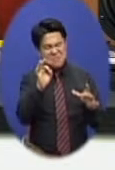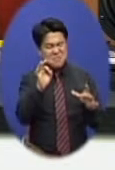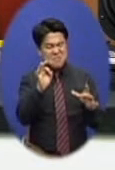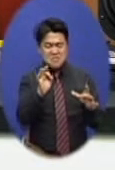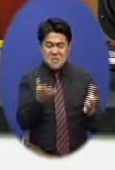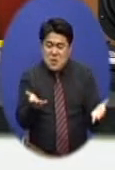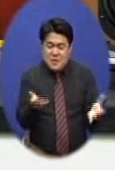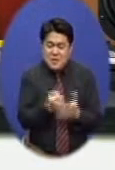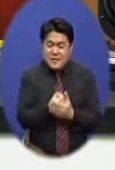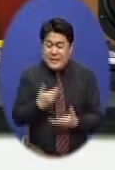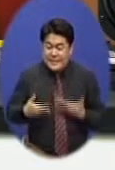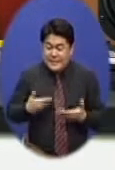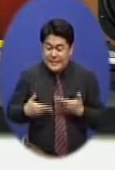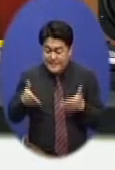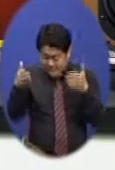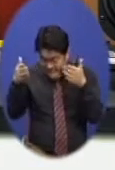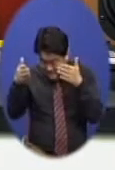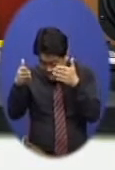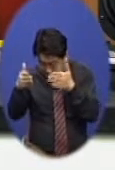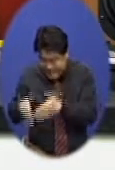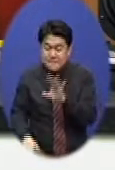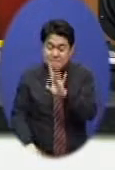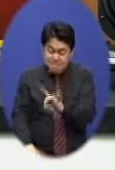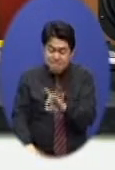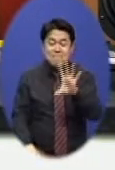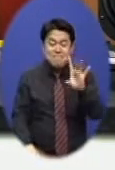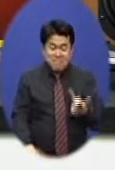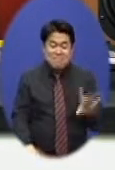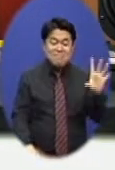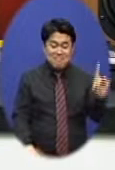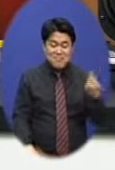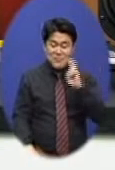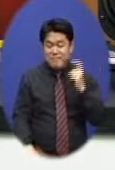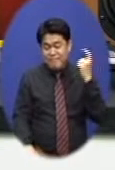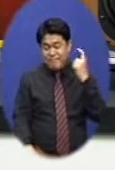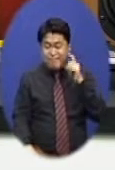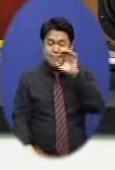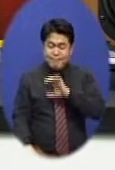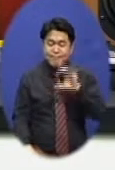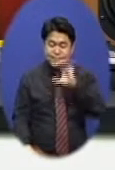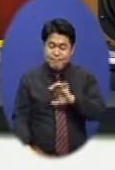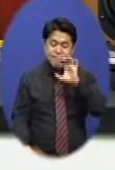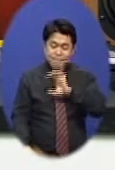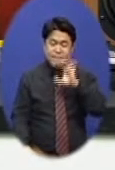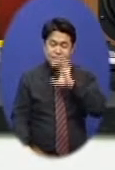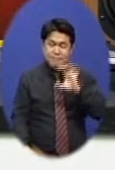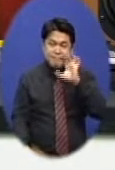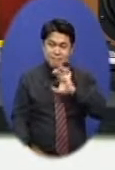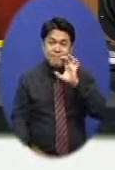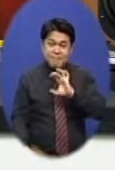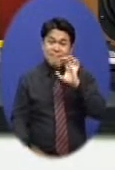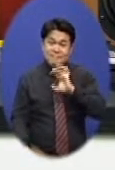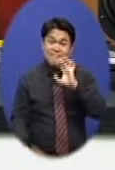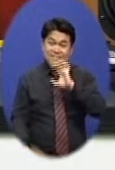일을 하니까. 네. 그래서 이제 자주 틈틈이 듣고 이제 그걸로 연습을 좀 했고. 아. 네. 연습을 했고